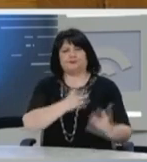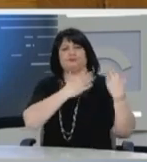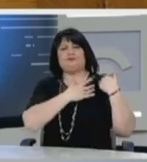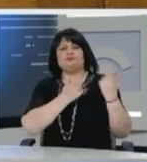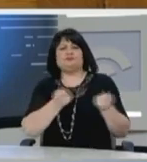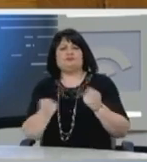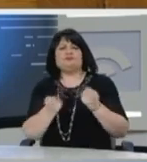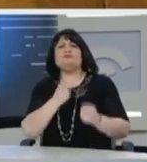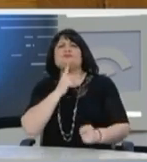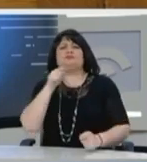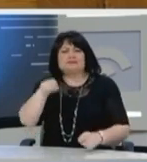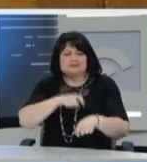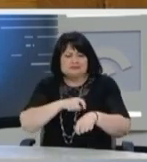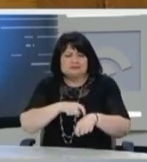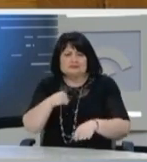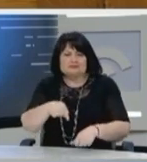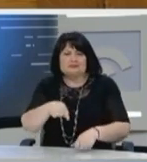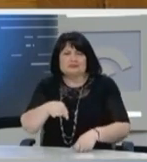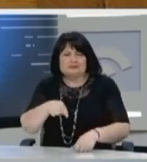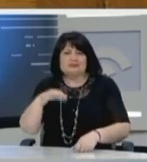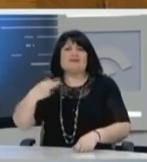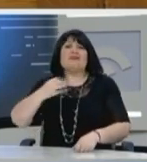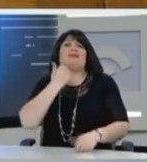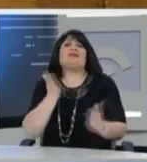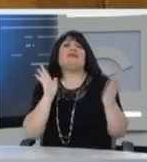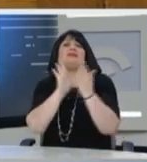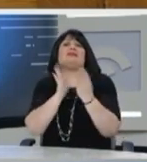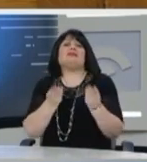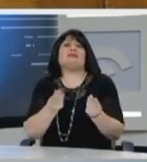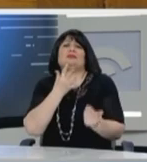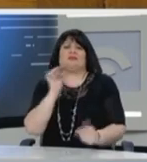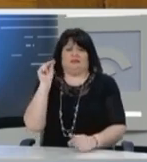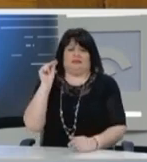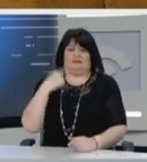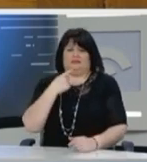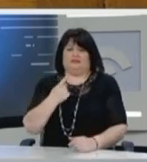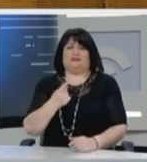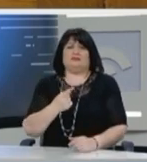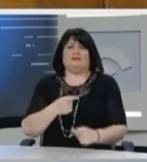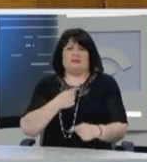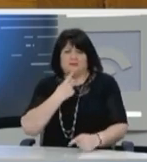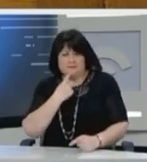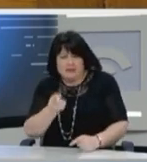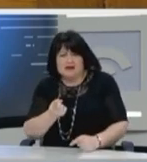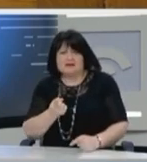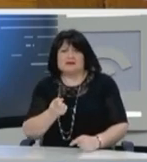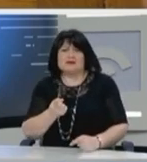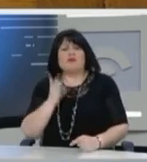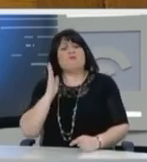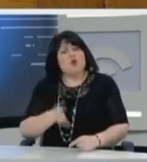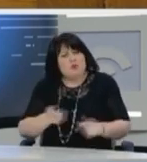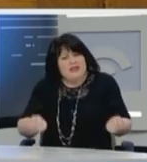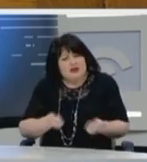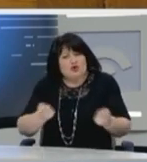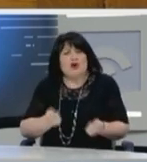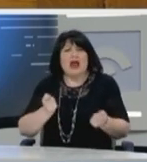στο παρελθόν ανάλογες στιγμές και δείξατε αδυναμία. Γιατί υπόσχεστε, πέστε ένα απλό, ό,τι μπορούμε θα